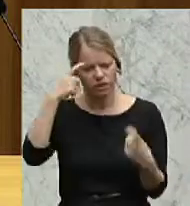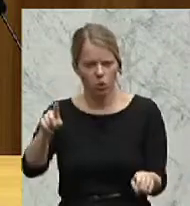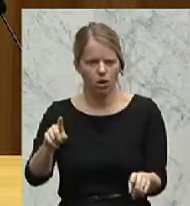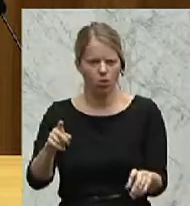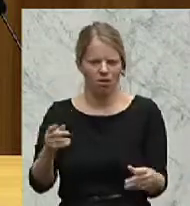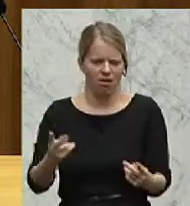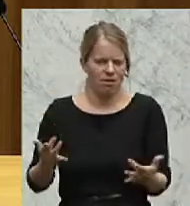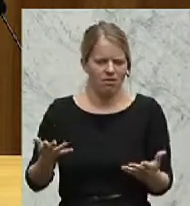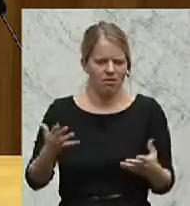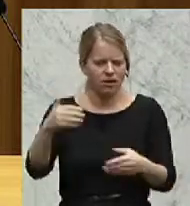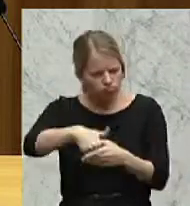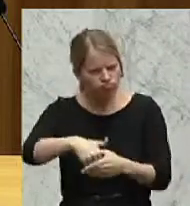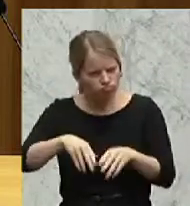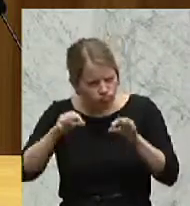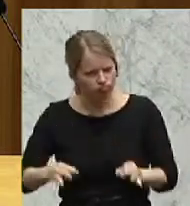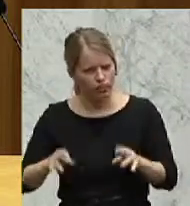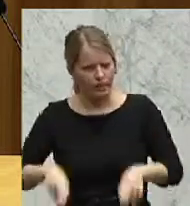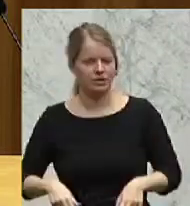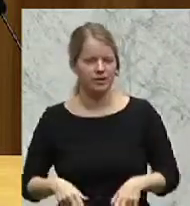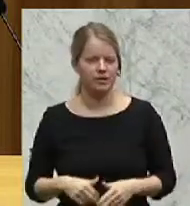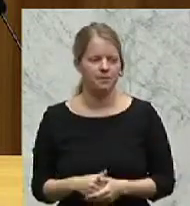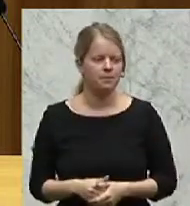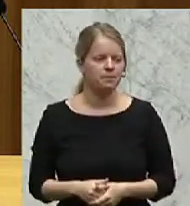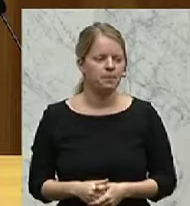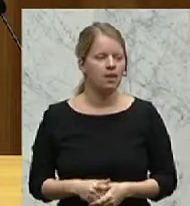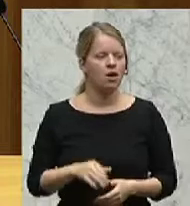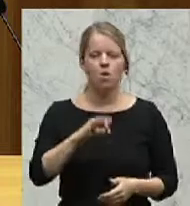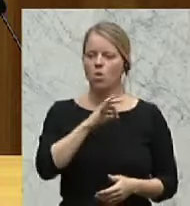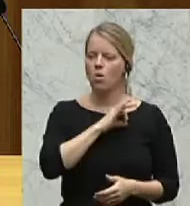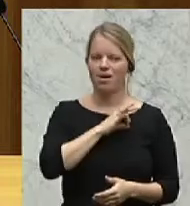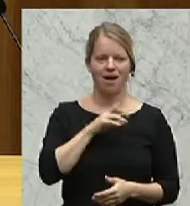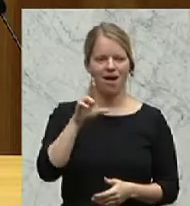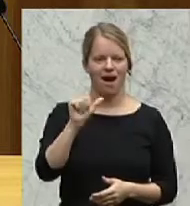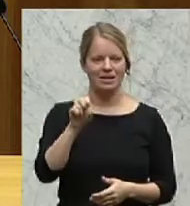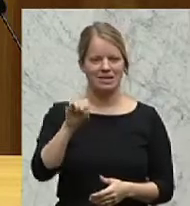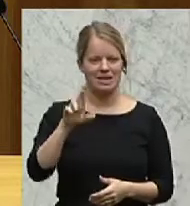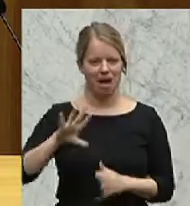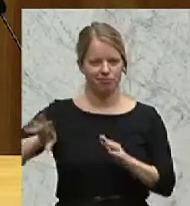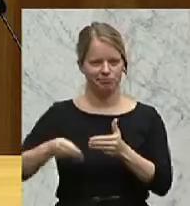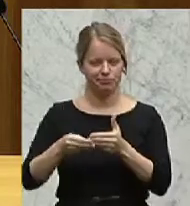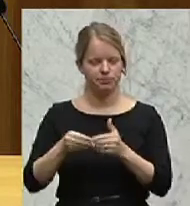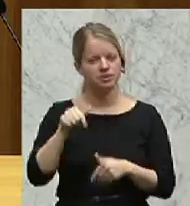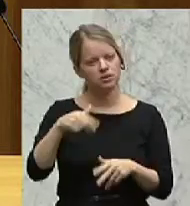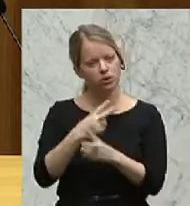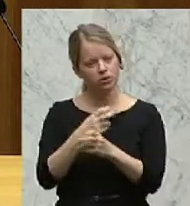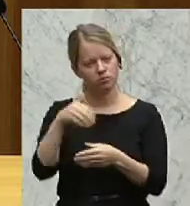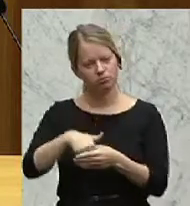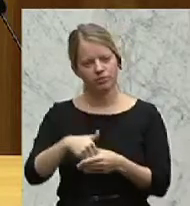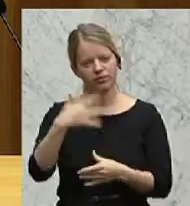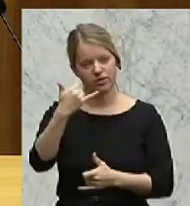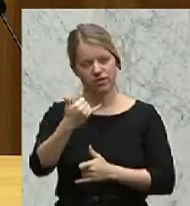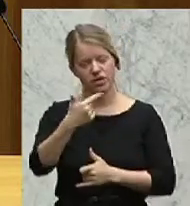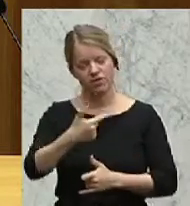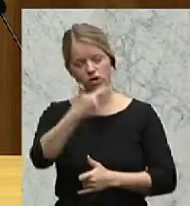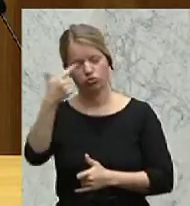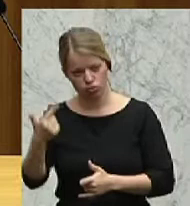Versorgung effizient ist und richtig ist. Und dazu noch eine Ergänzung zum Kollegen Rasinger möchte ich Ihnen schon auch noch sagen. Sie haben in Österreich innerhalb von 2 Stunden